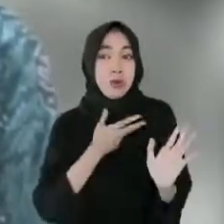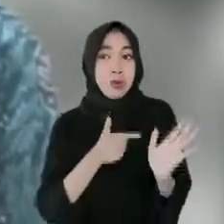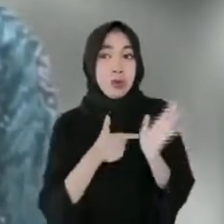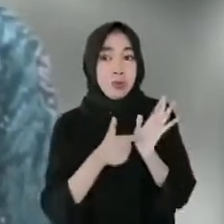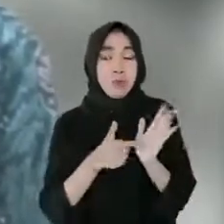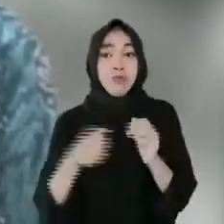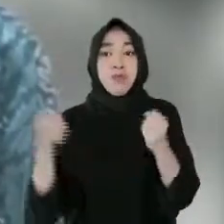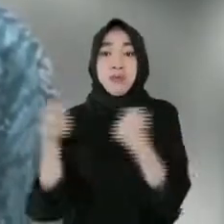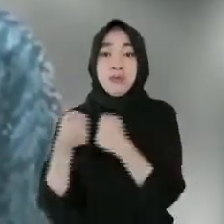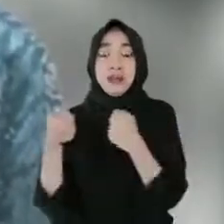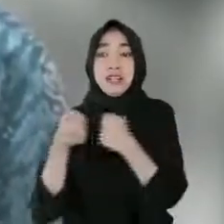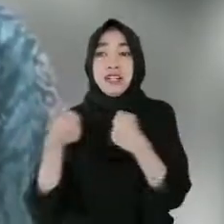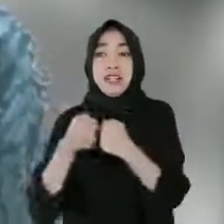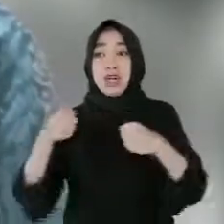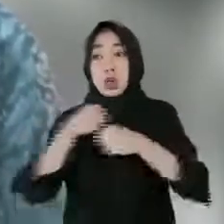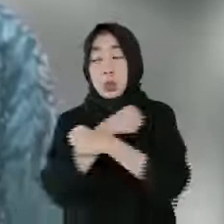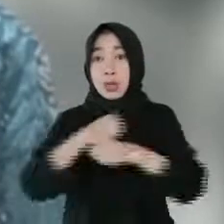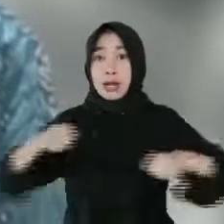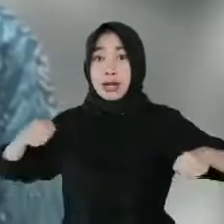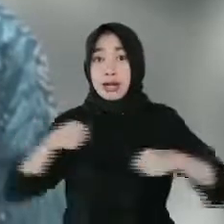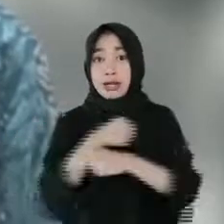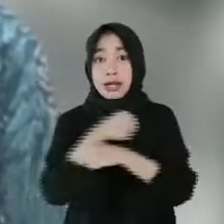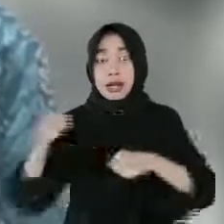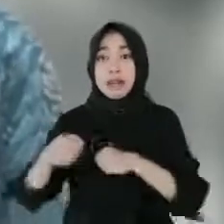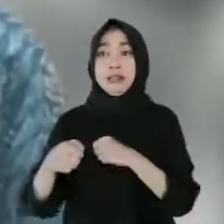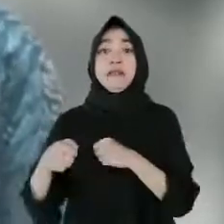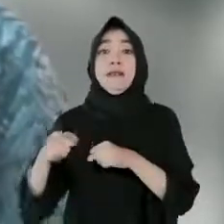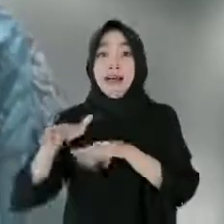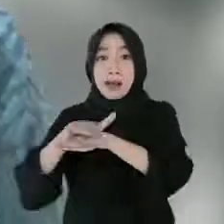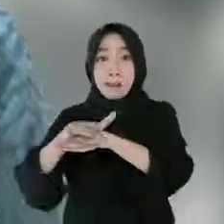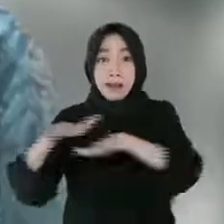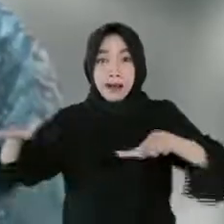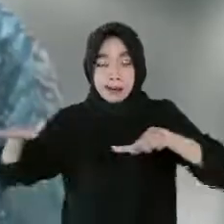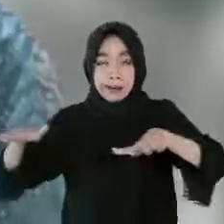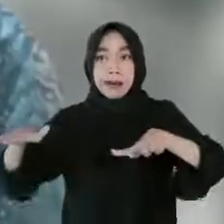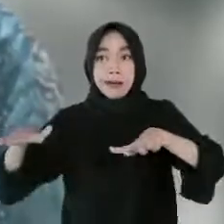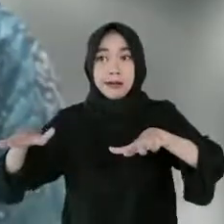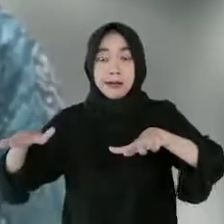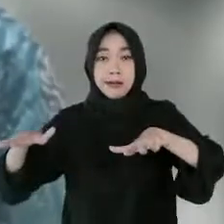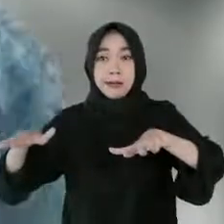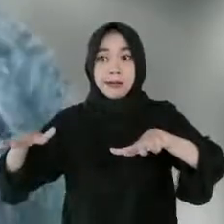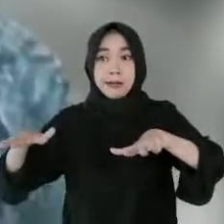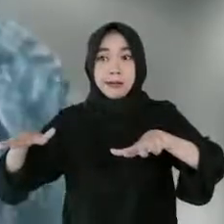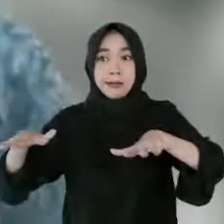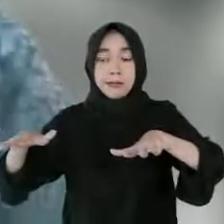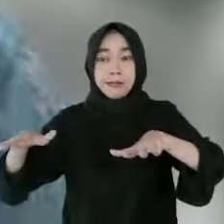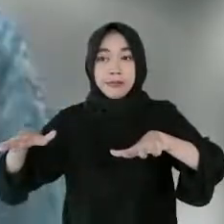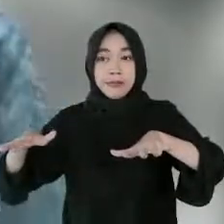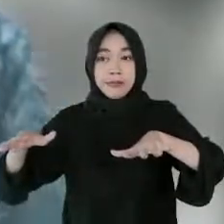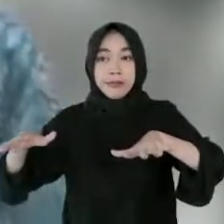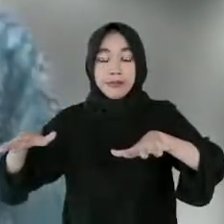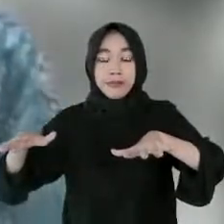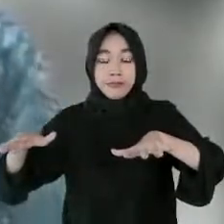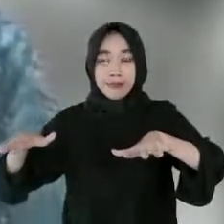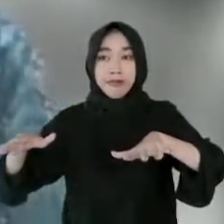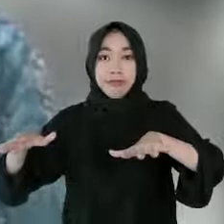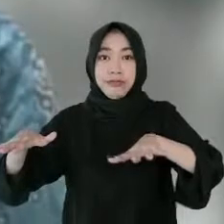pertandingan olahraga ini ya aman ya meminimalisir